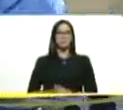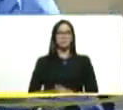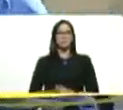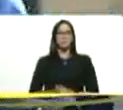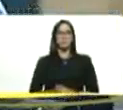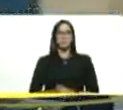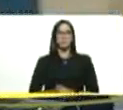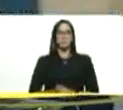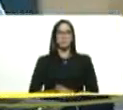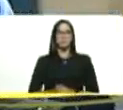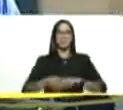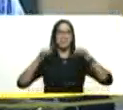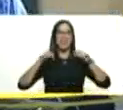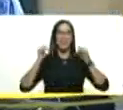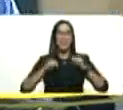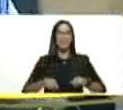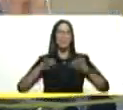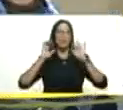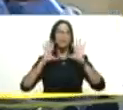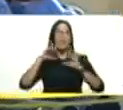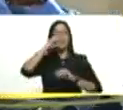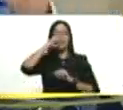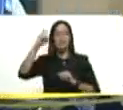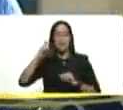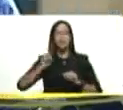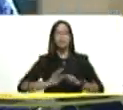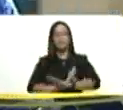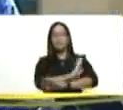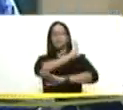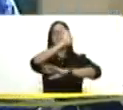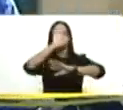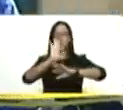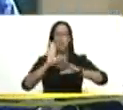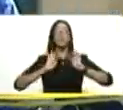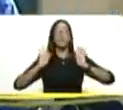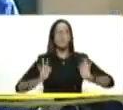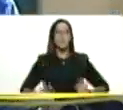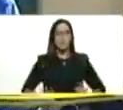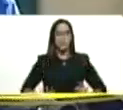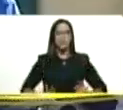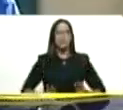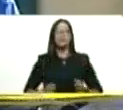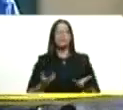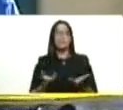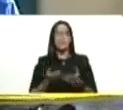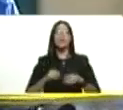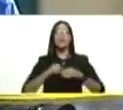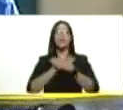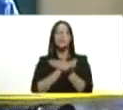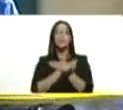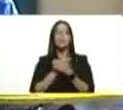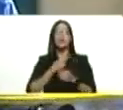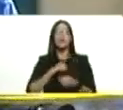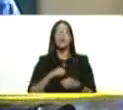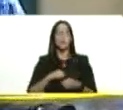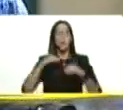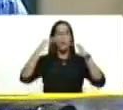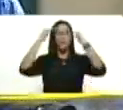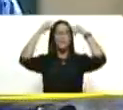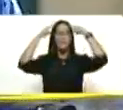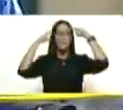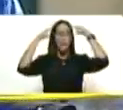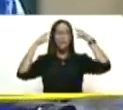الكبير. Y en este décimo aniversario de la partida física de la siembra interna del comandante